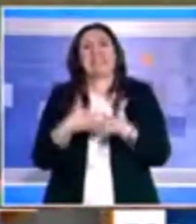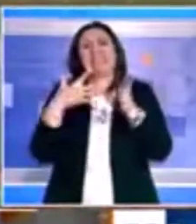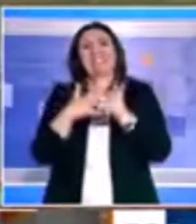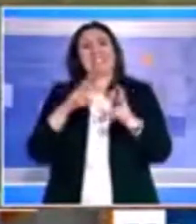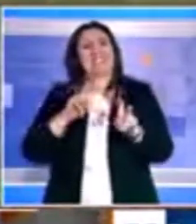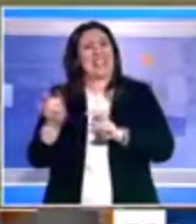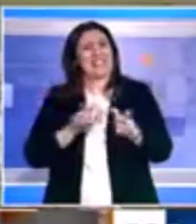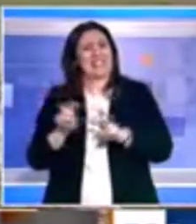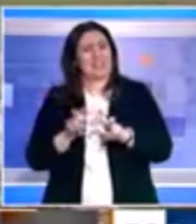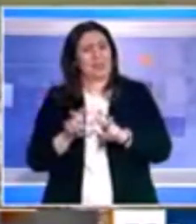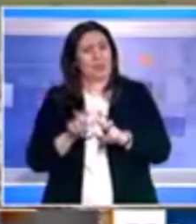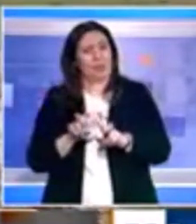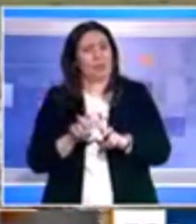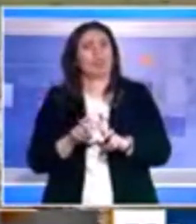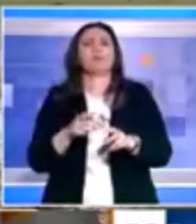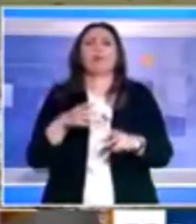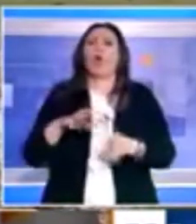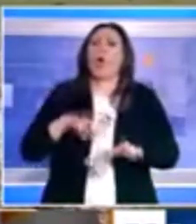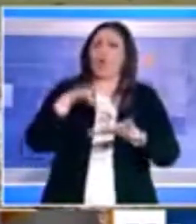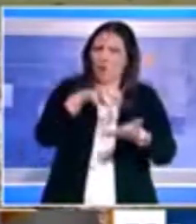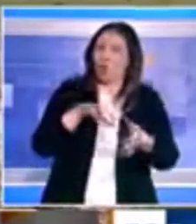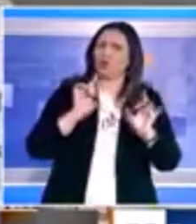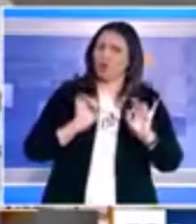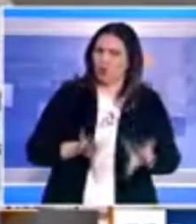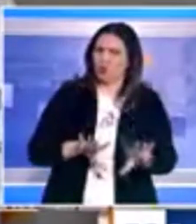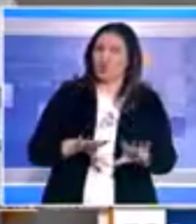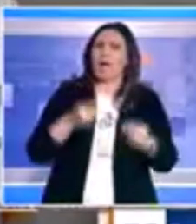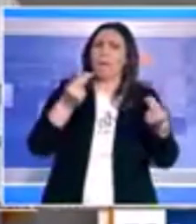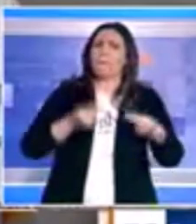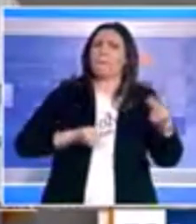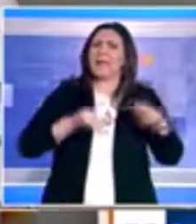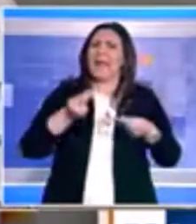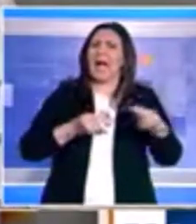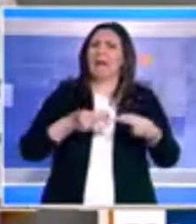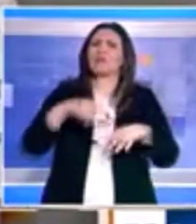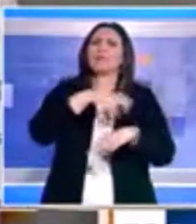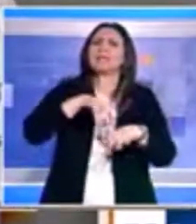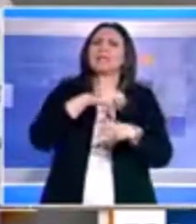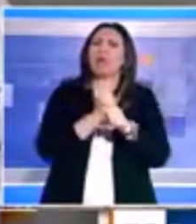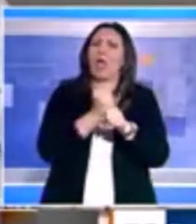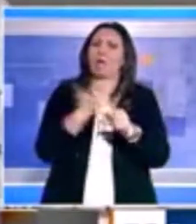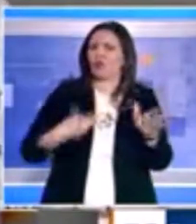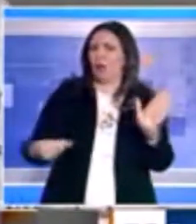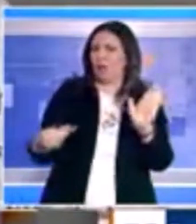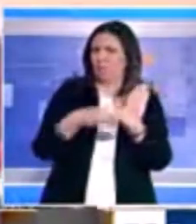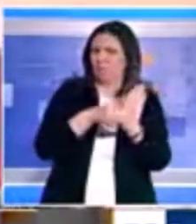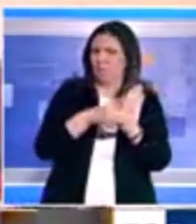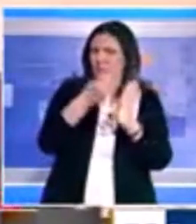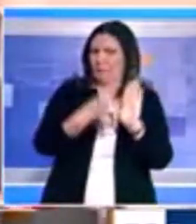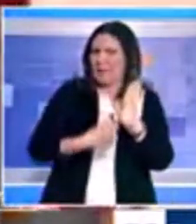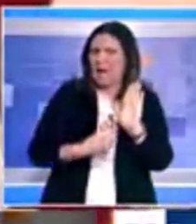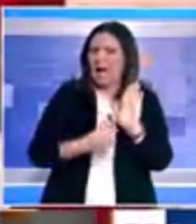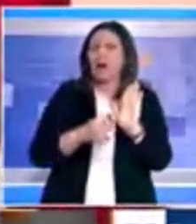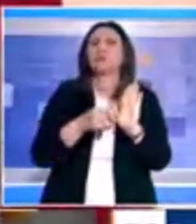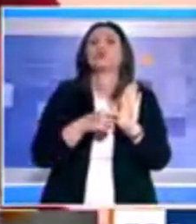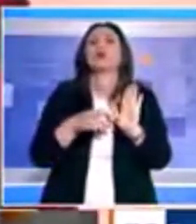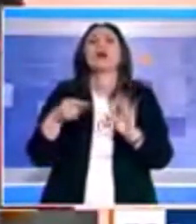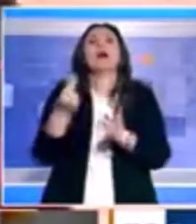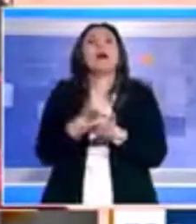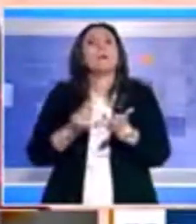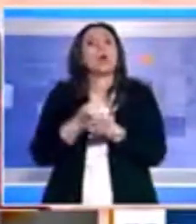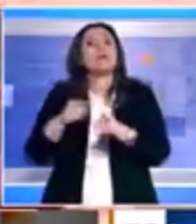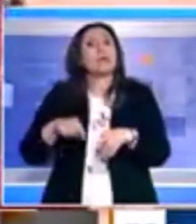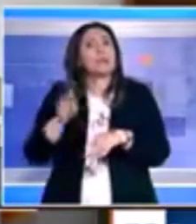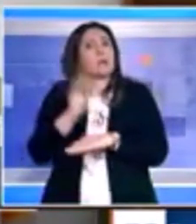che accolgono i fondi ci sono li ha già definiti in bilancio il Ministero del Lavoro e in Basilicata i primi progetti sono già pronti